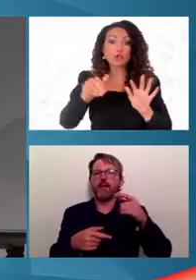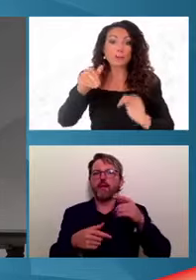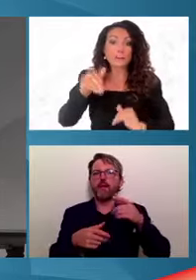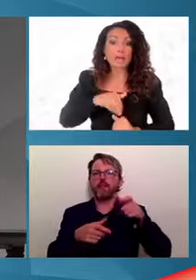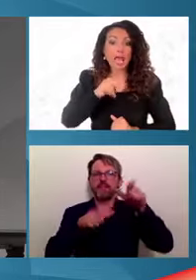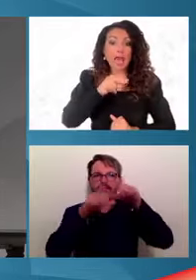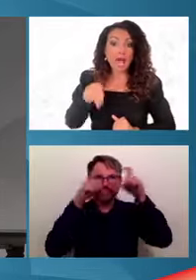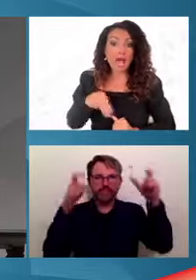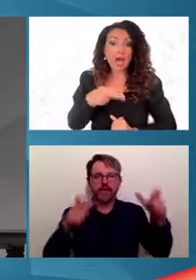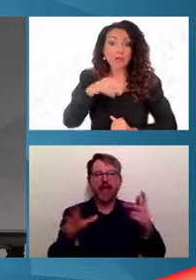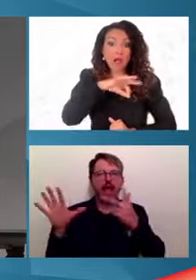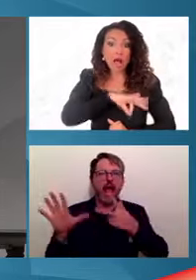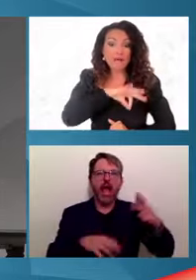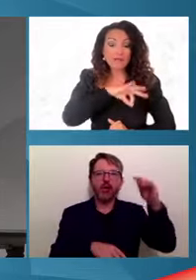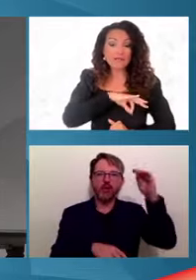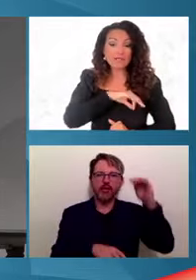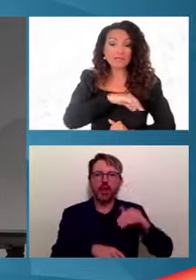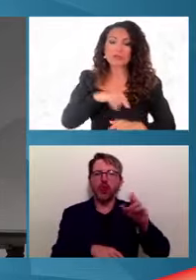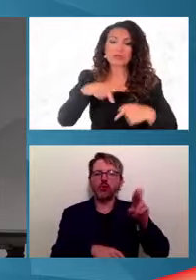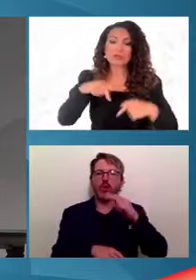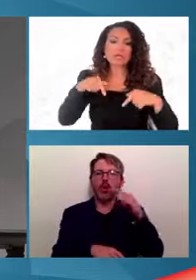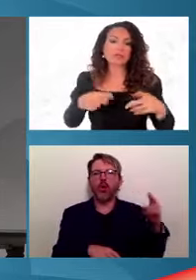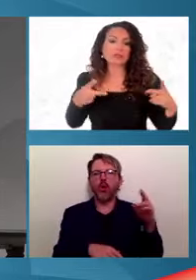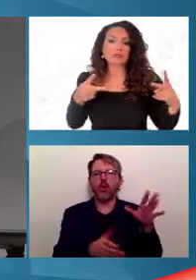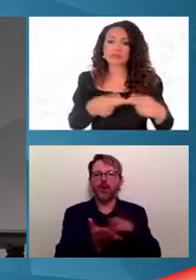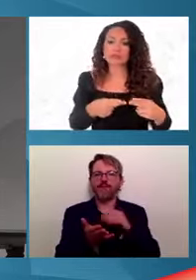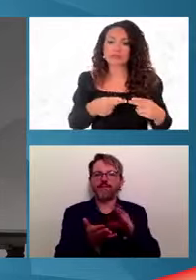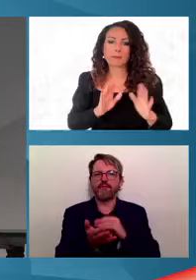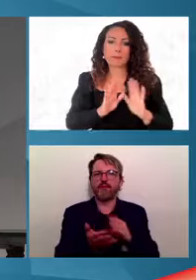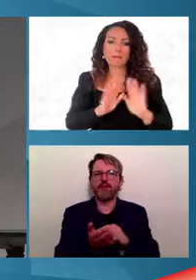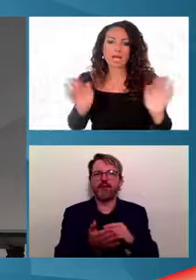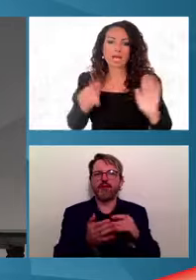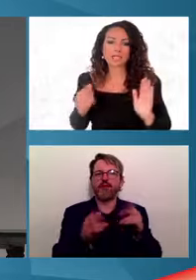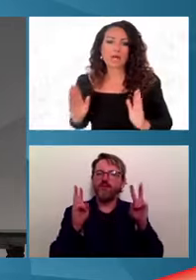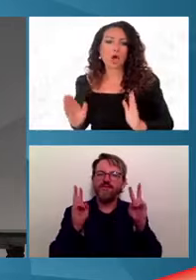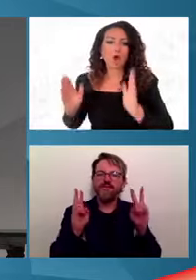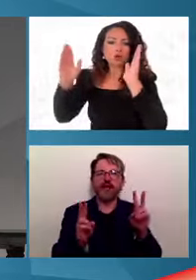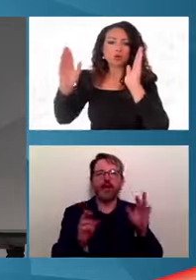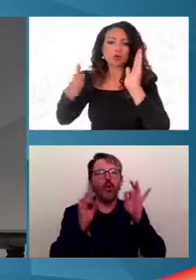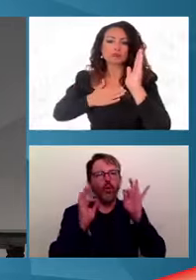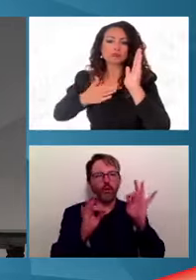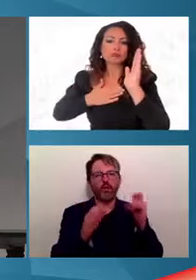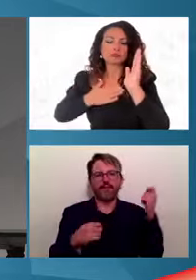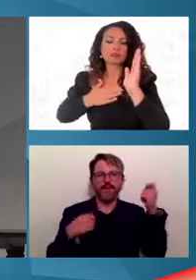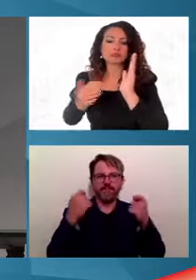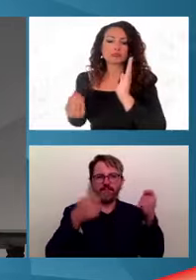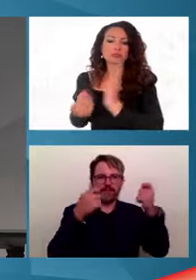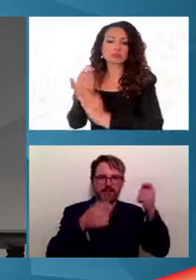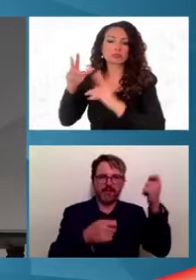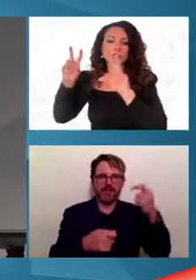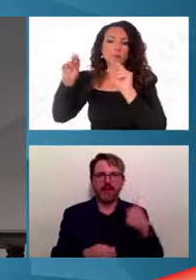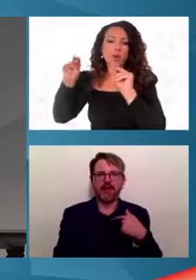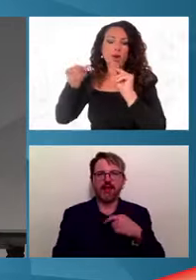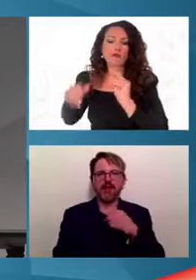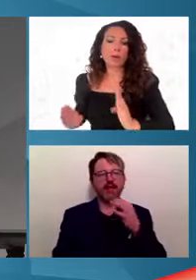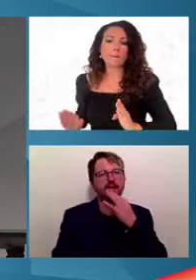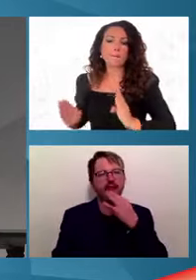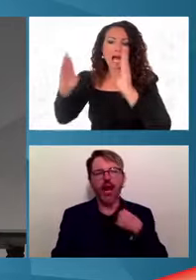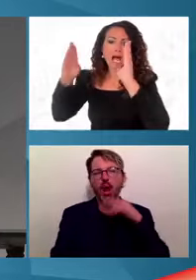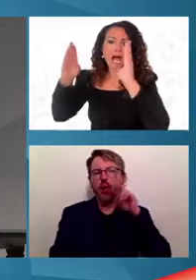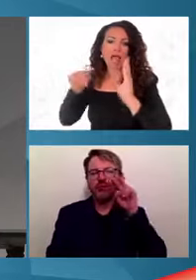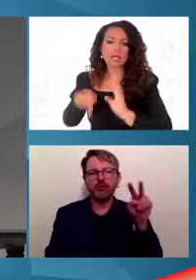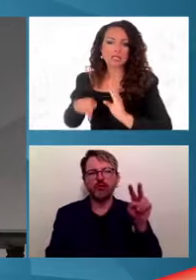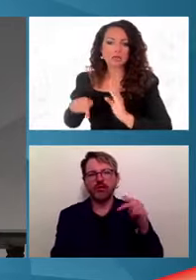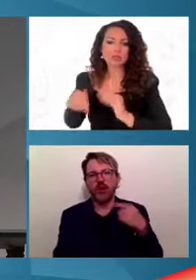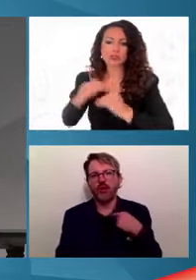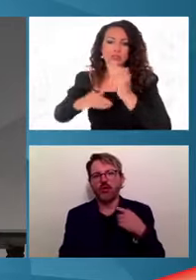a lungo termine, è proprio un esempio di buon padre di famiglia, di investimento. L'ho usato questo palazzo del personale, qui mi aggancio a un'altra cosa,